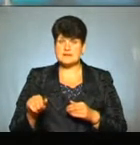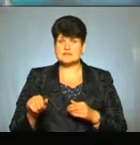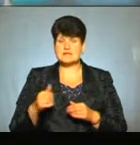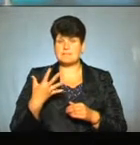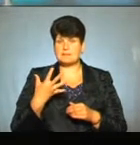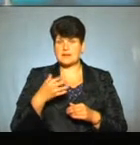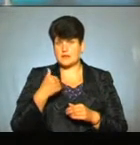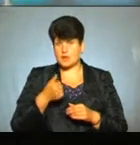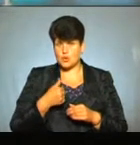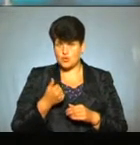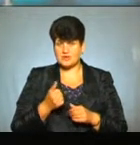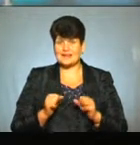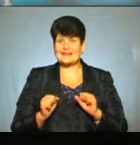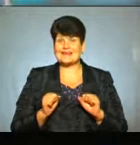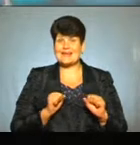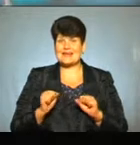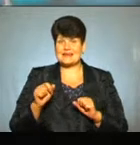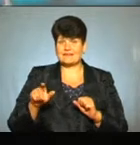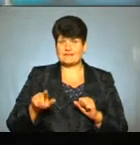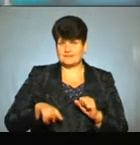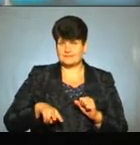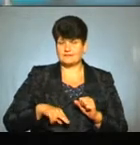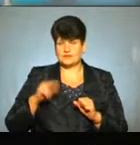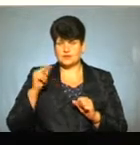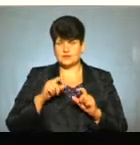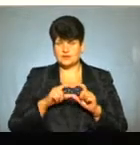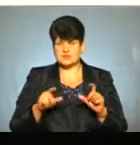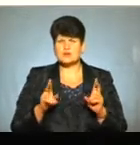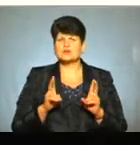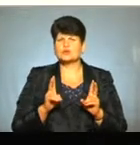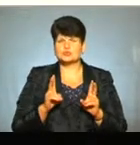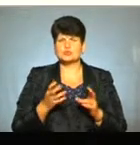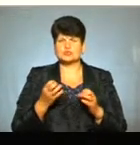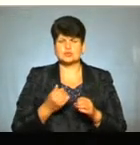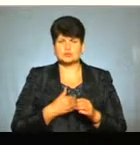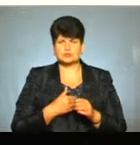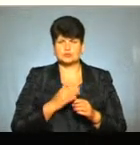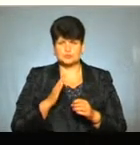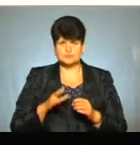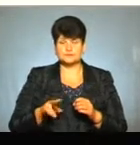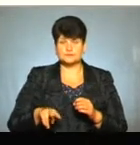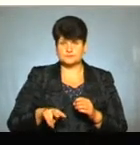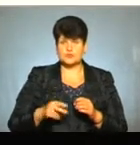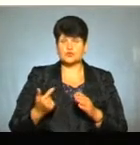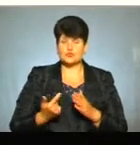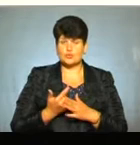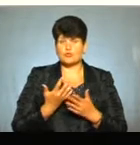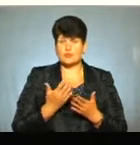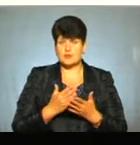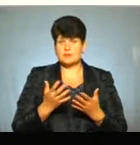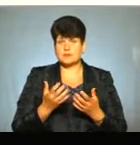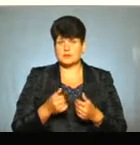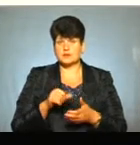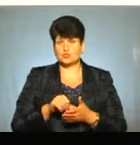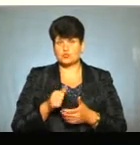після 5 років керівник навчального закладу і хто виявить ще бажання, знову мають брати